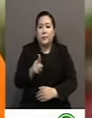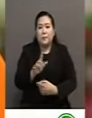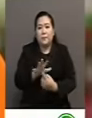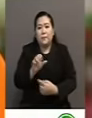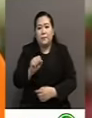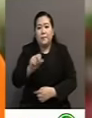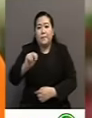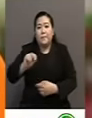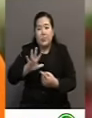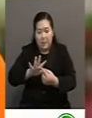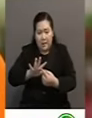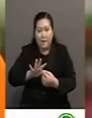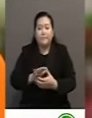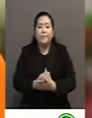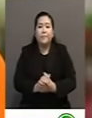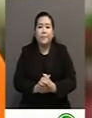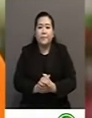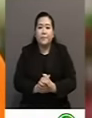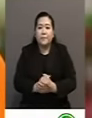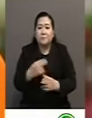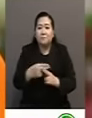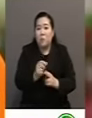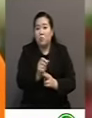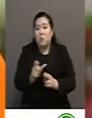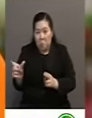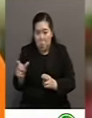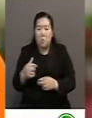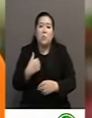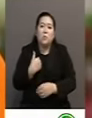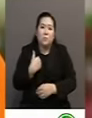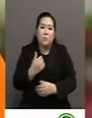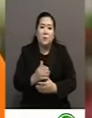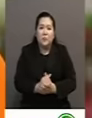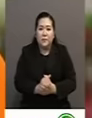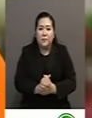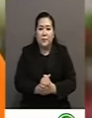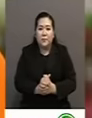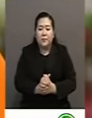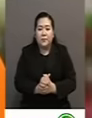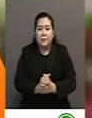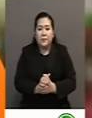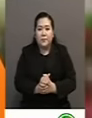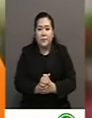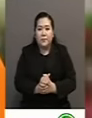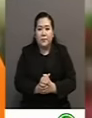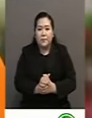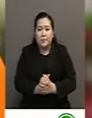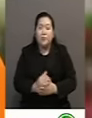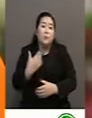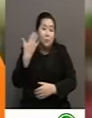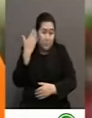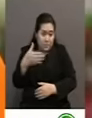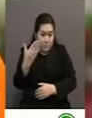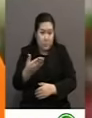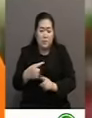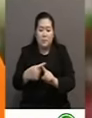ามุนีศรีธรรมโกศลโสพลภาวนานุสิตมหาคณิศรบวรสังฆารามคามวาสีและเมื่อวันที่